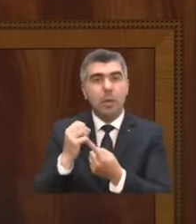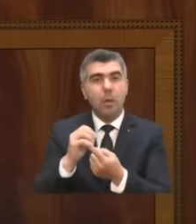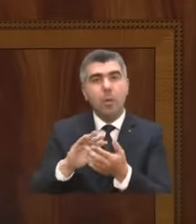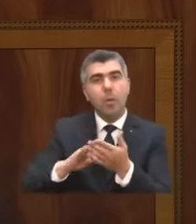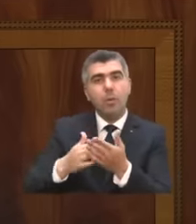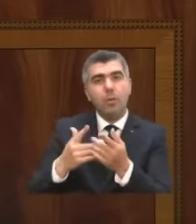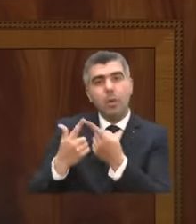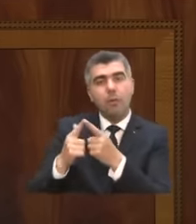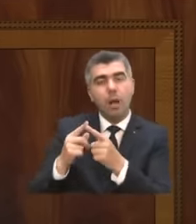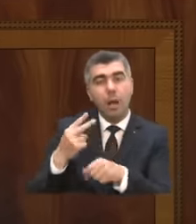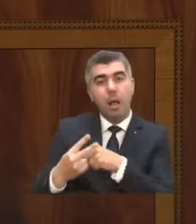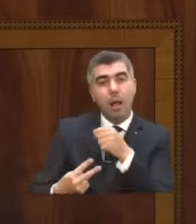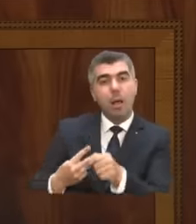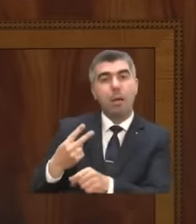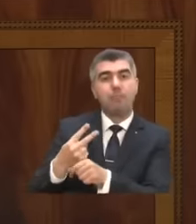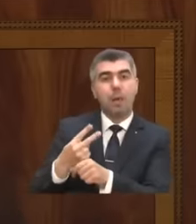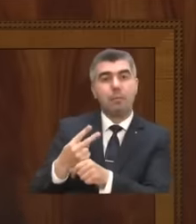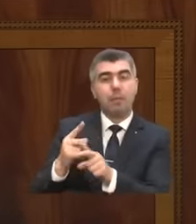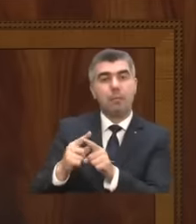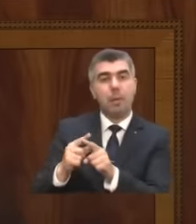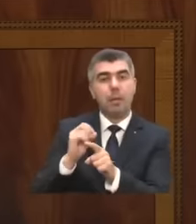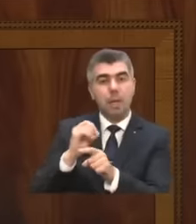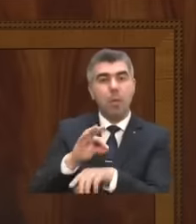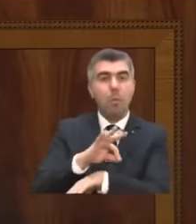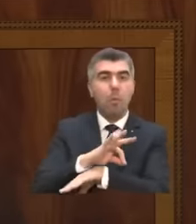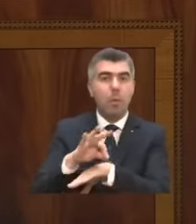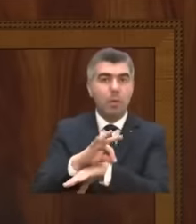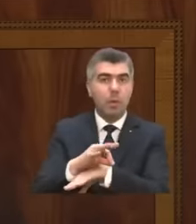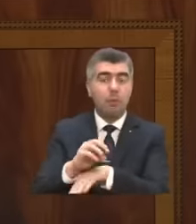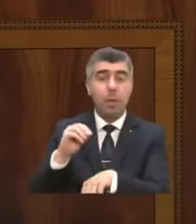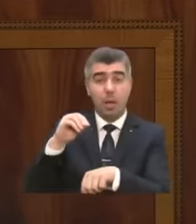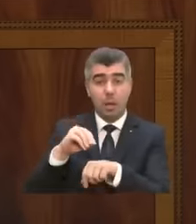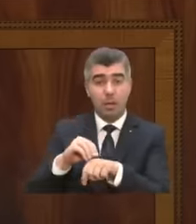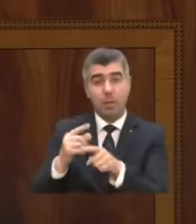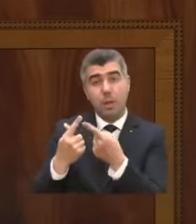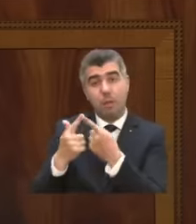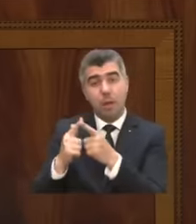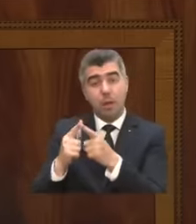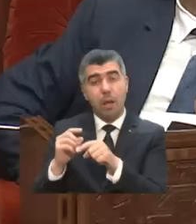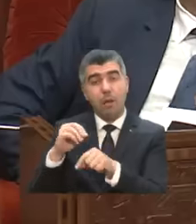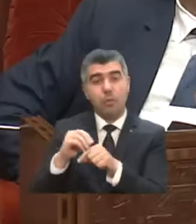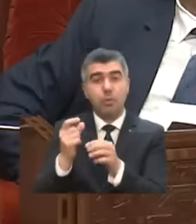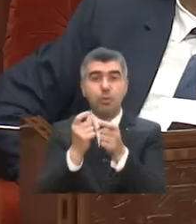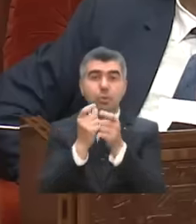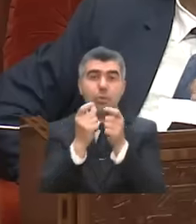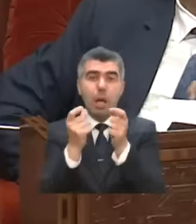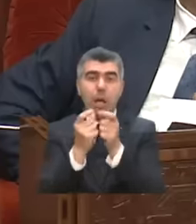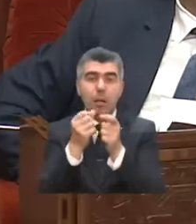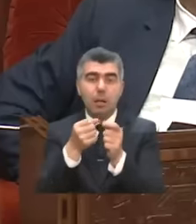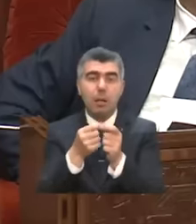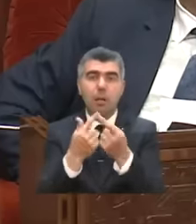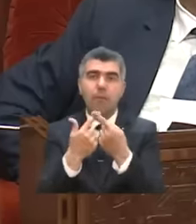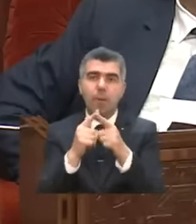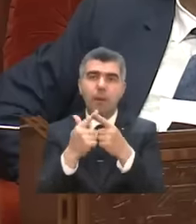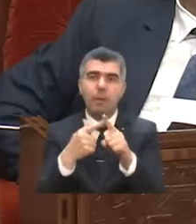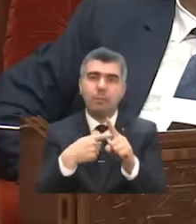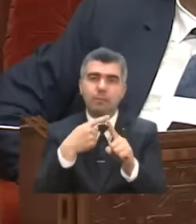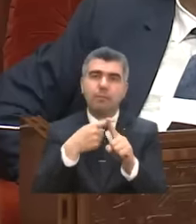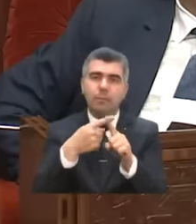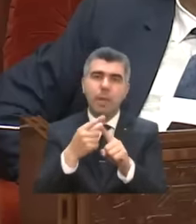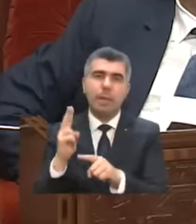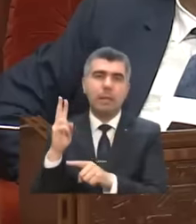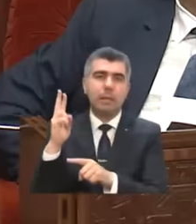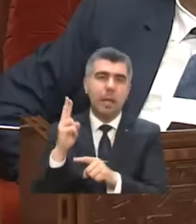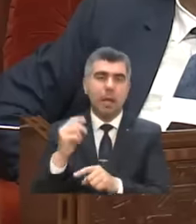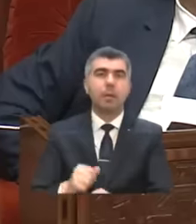كانت فيها عامين وكان موضوع إدماج في الوظيفة العمومية. فرصة أيضا إعادة الإنتاج المقاولاتي ثم ثم ثم انطلاقة. ومن